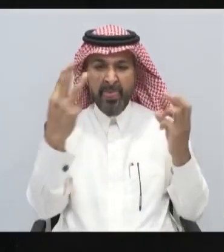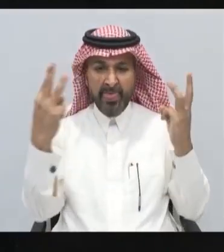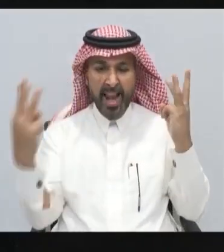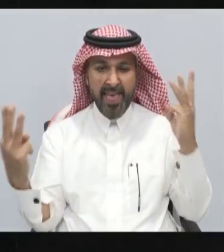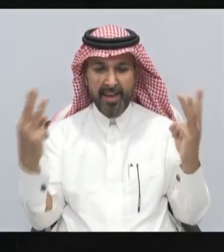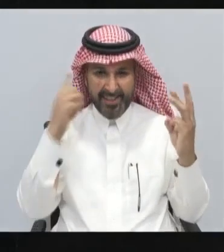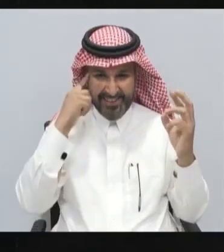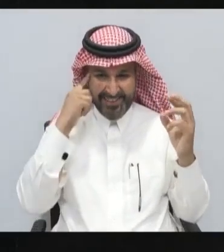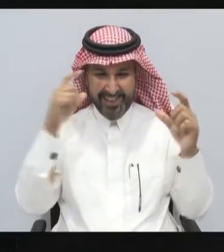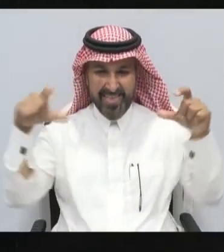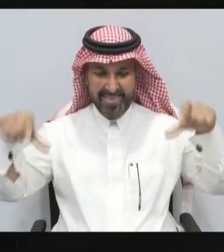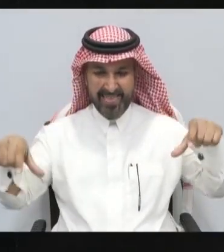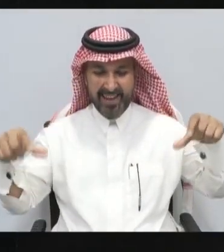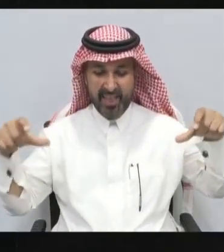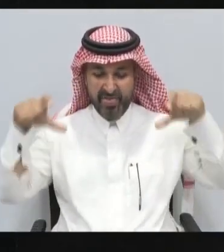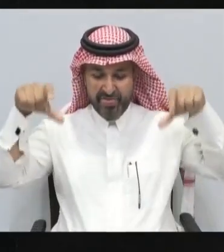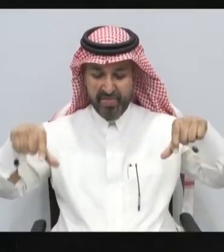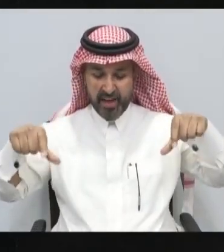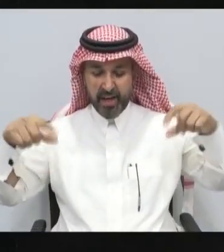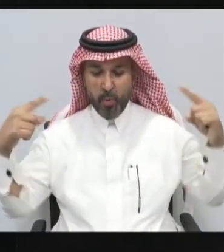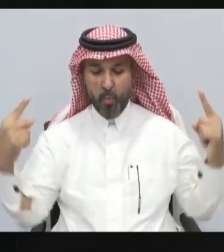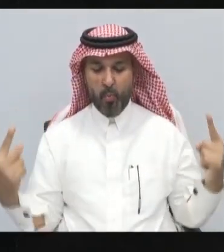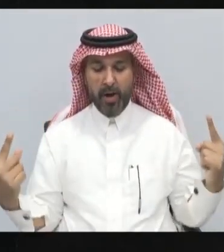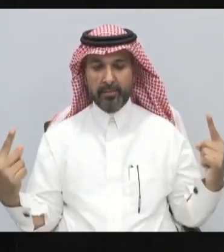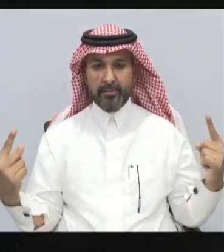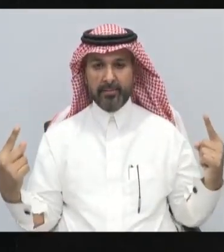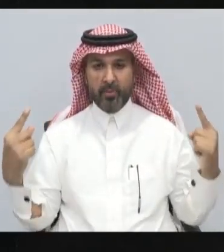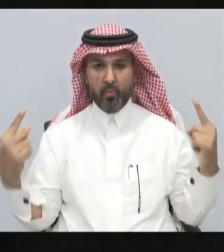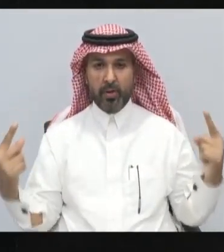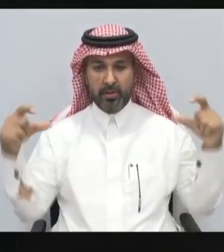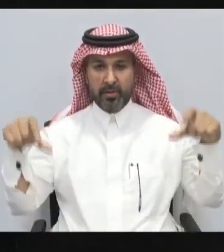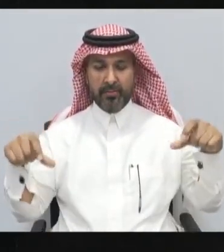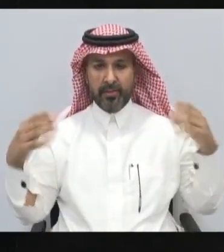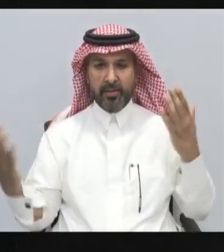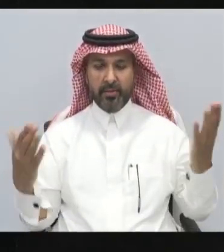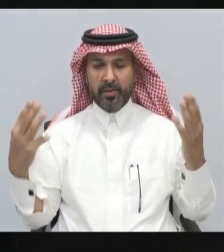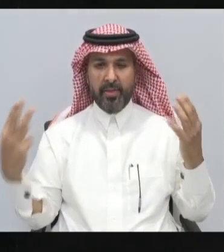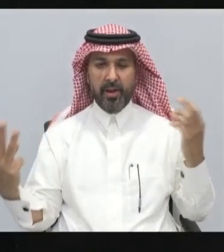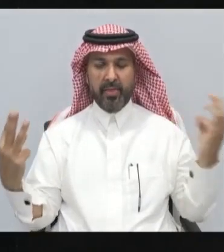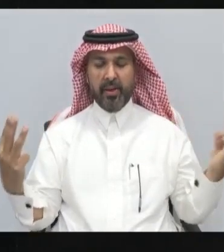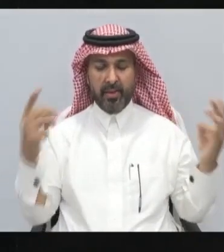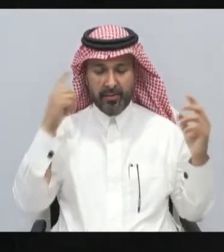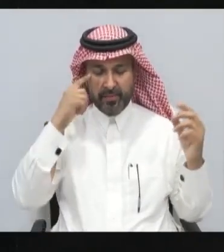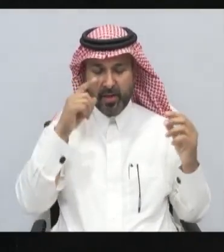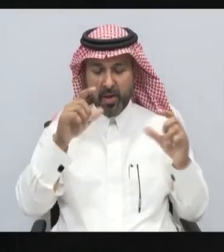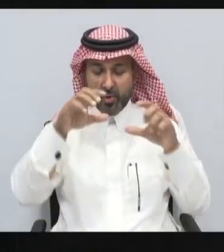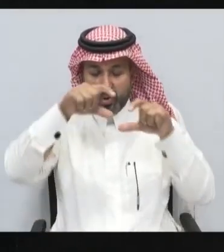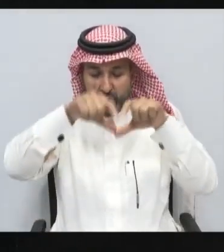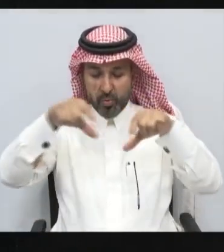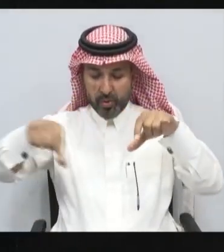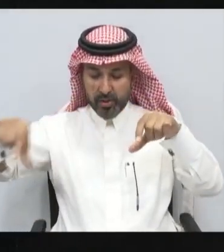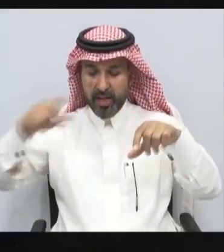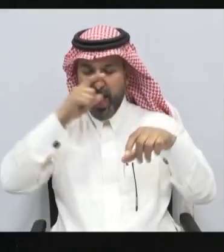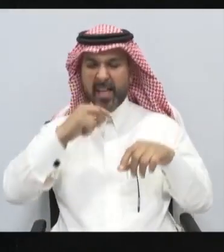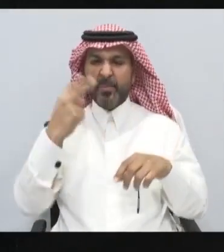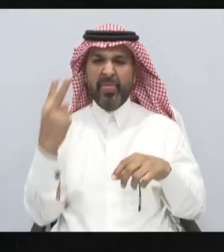كل طاوله راح تاخذ شخصين الاولى والاخيره راح تاخذ شخص اضافي في الاولى وشخص اضافي في